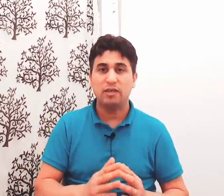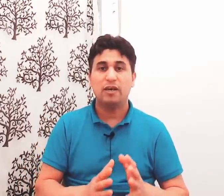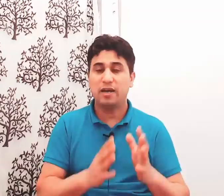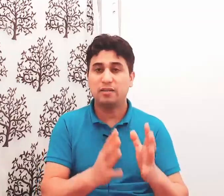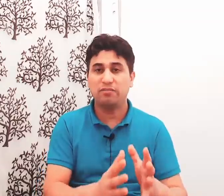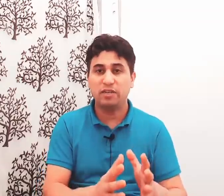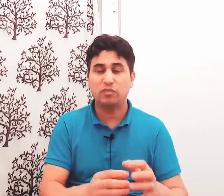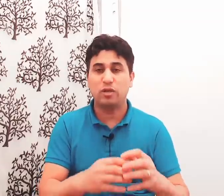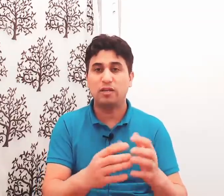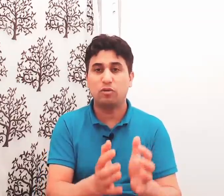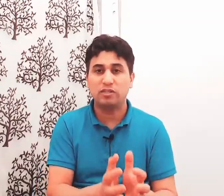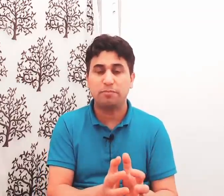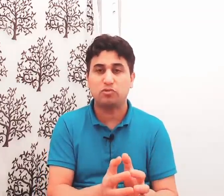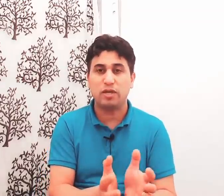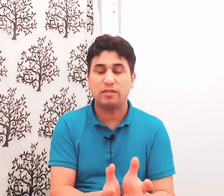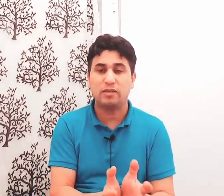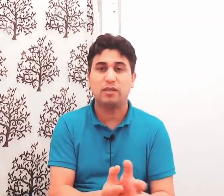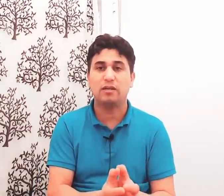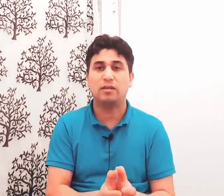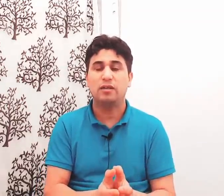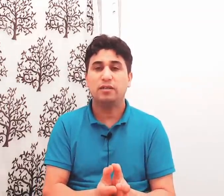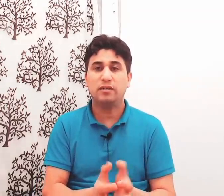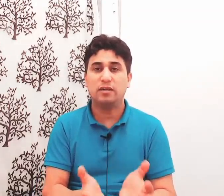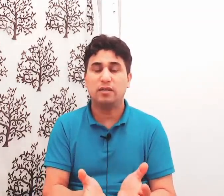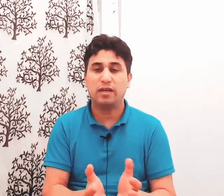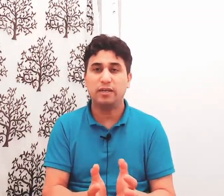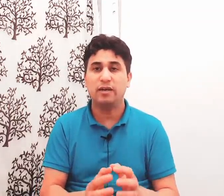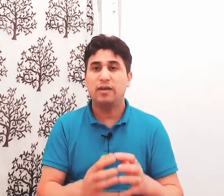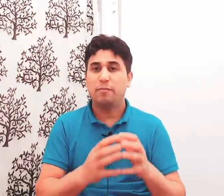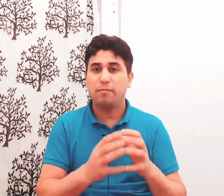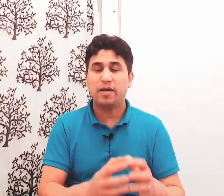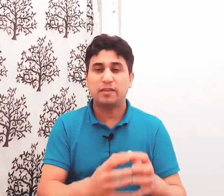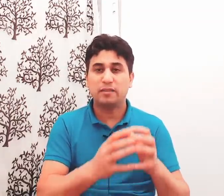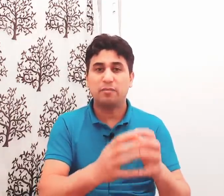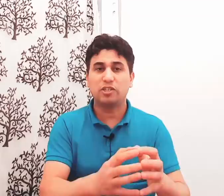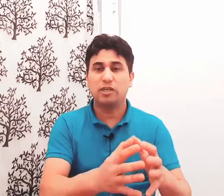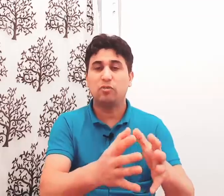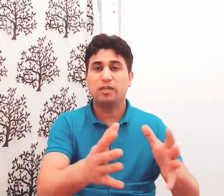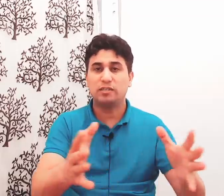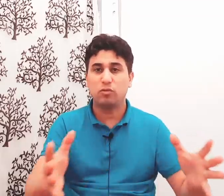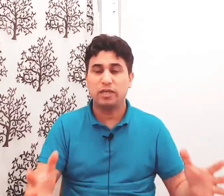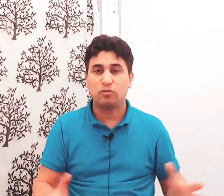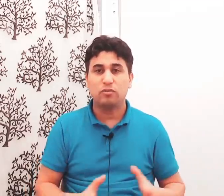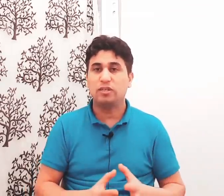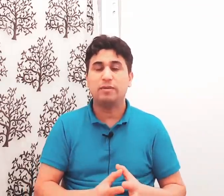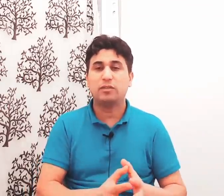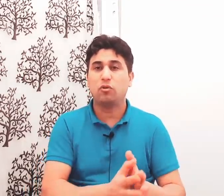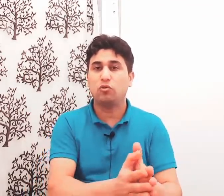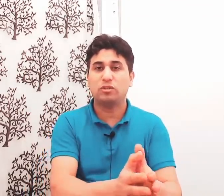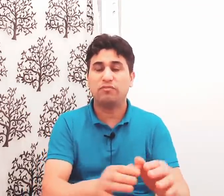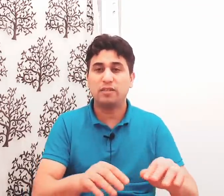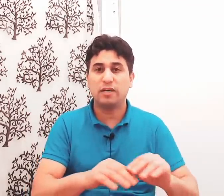ولتحت، هاد الفيلاجات ولا هاد المونيسيبيوس ولا هاد الـ يعني الـ الاحياء ما كتنطبقش عليهم هاد السوايع هادو، يعني